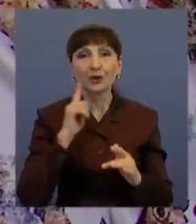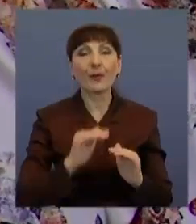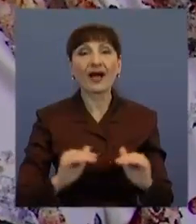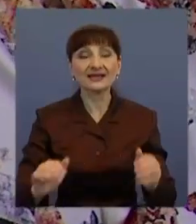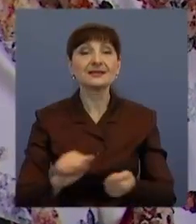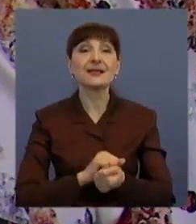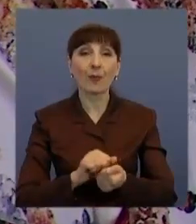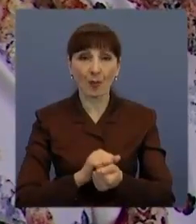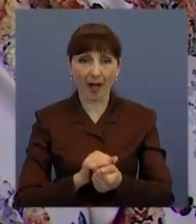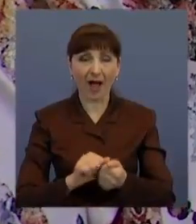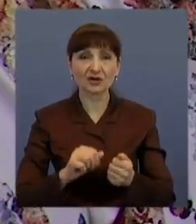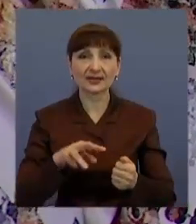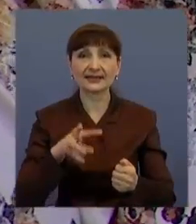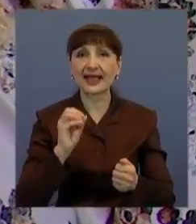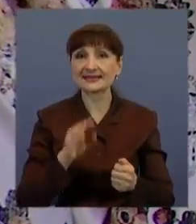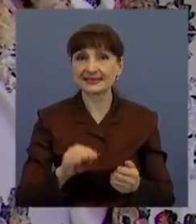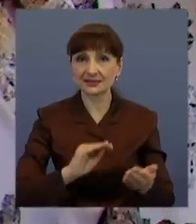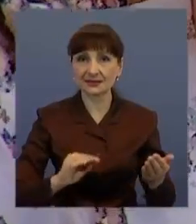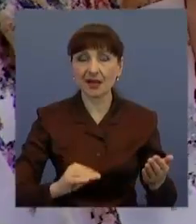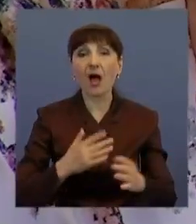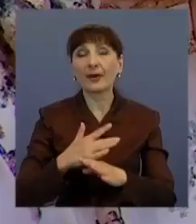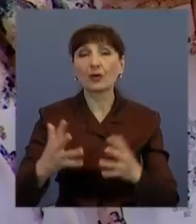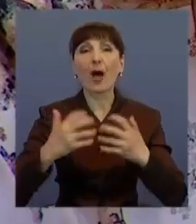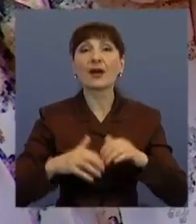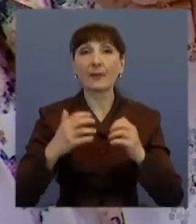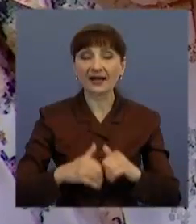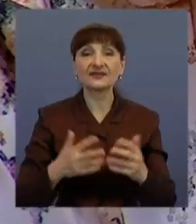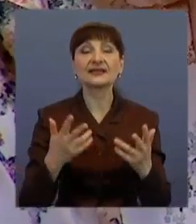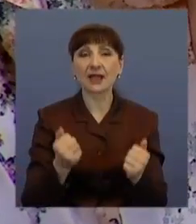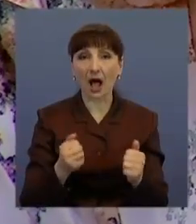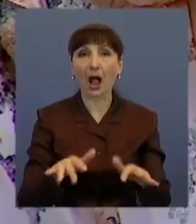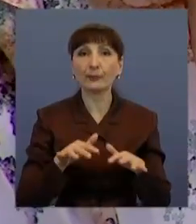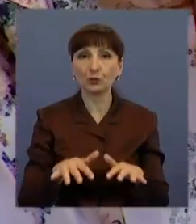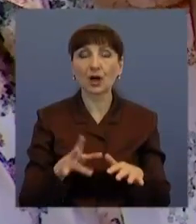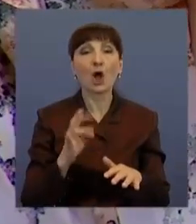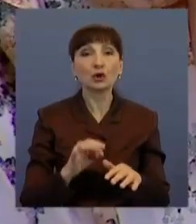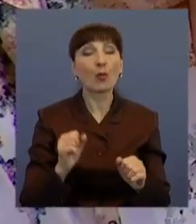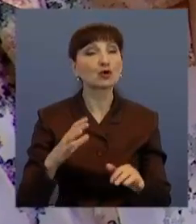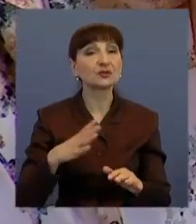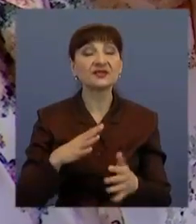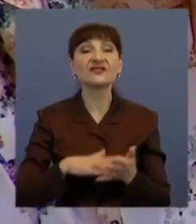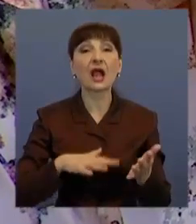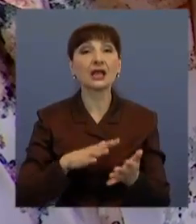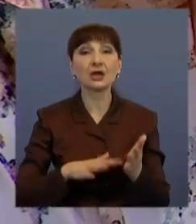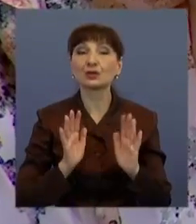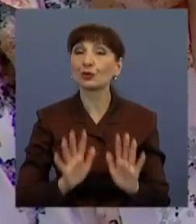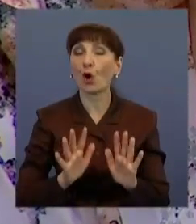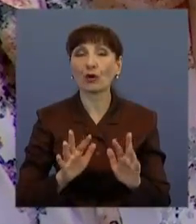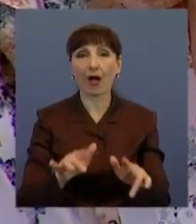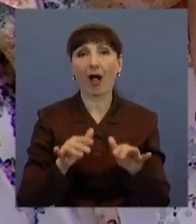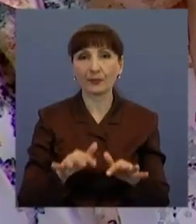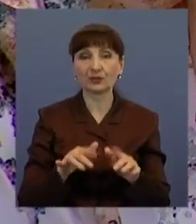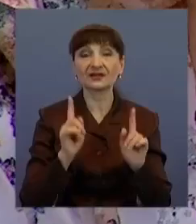на бумажном варианте тестирования, хотя оно потом обрабатывается автоматически. Но, возможно, и будет. Я же говорю, даже вот во время